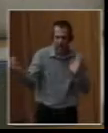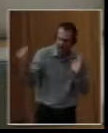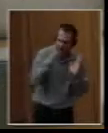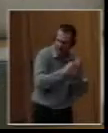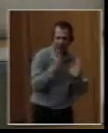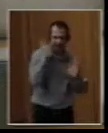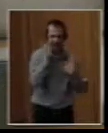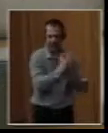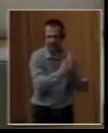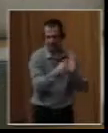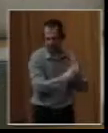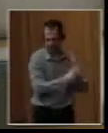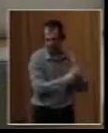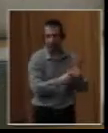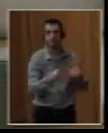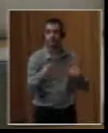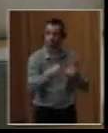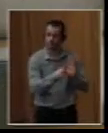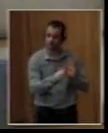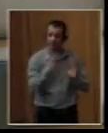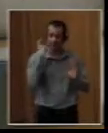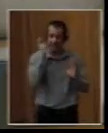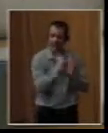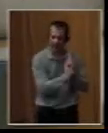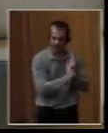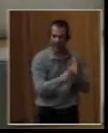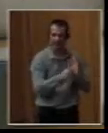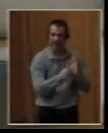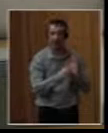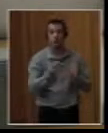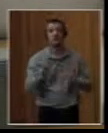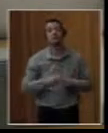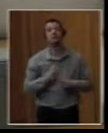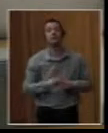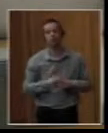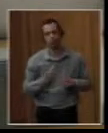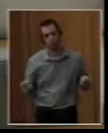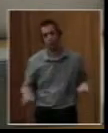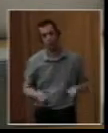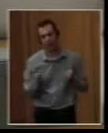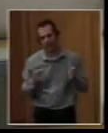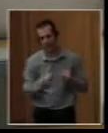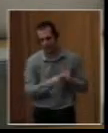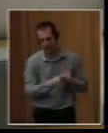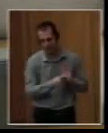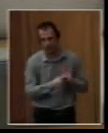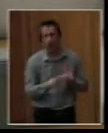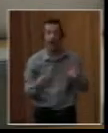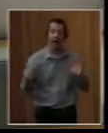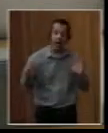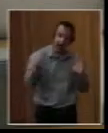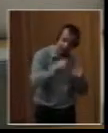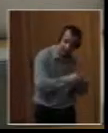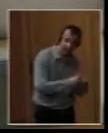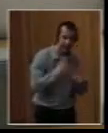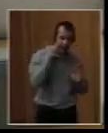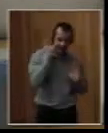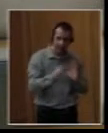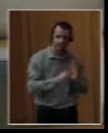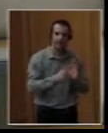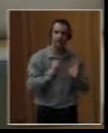είναι μια σημαντική κίνηση η οποία πρέπει να έχει και